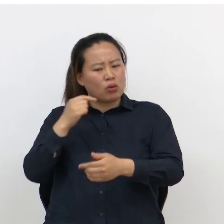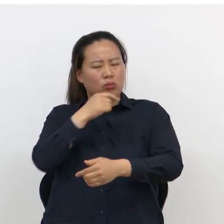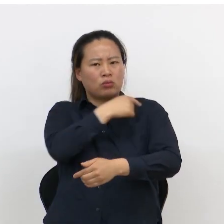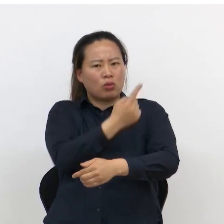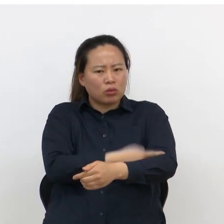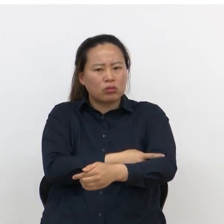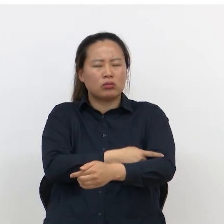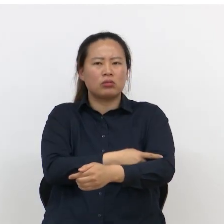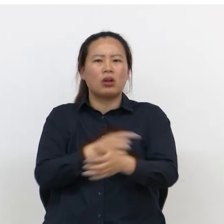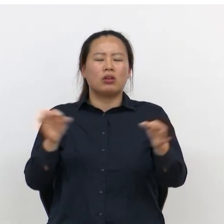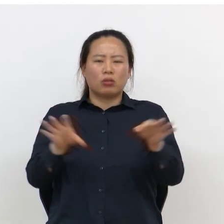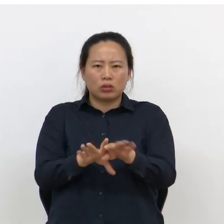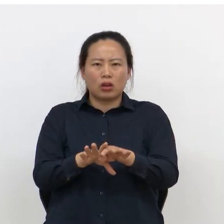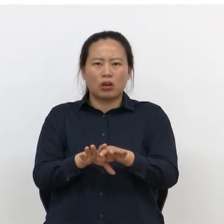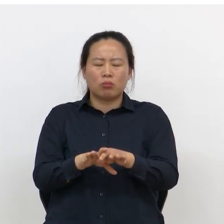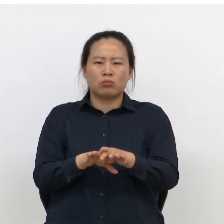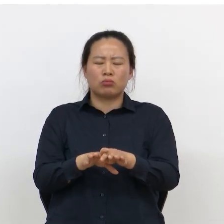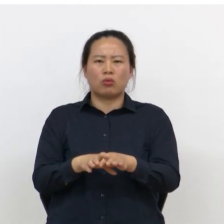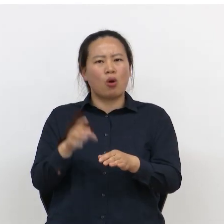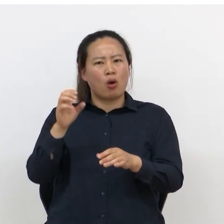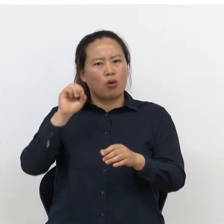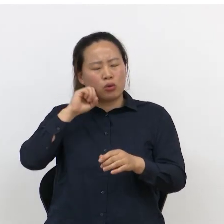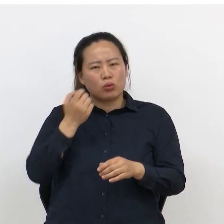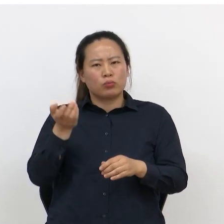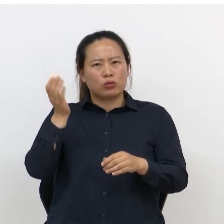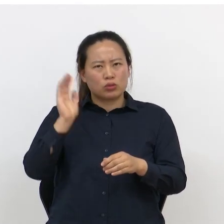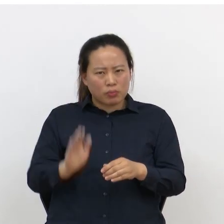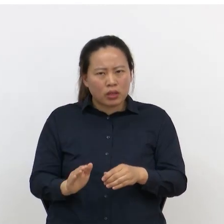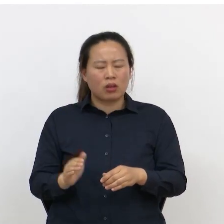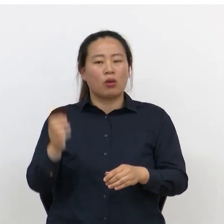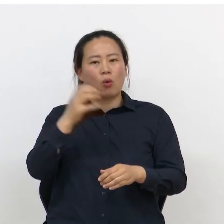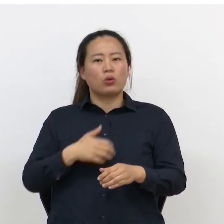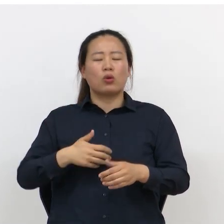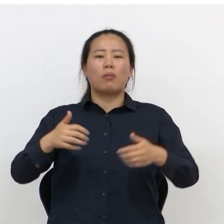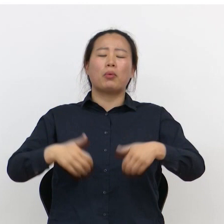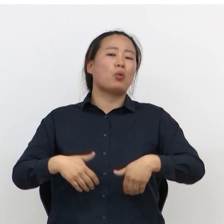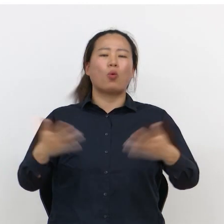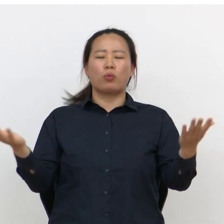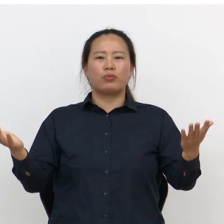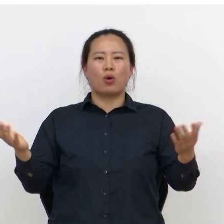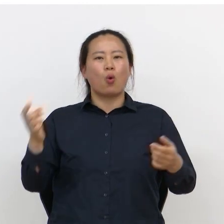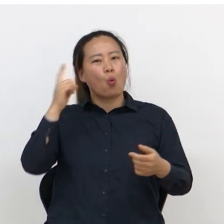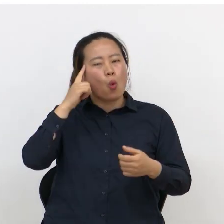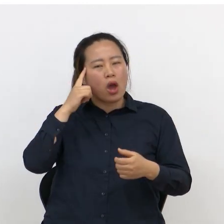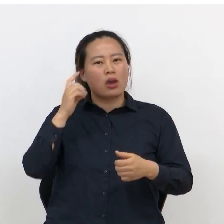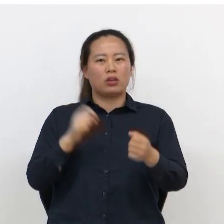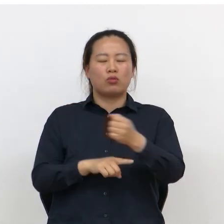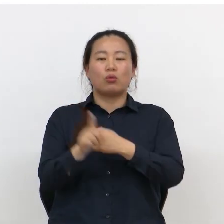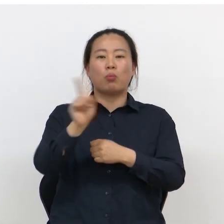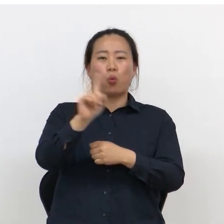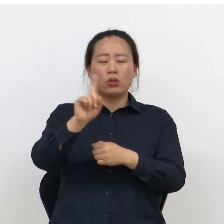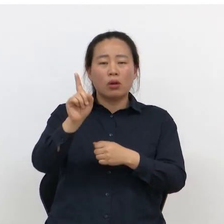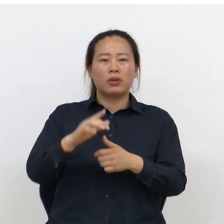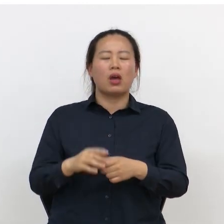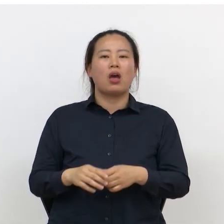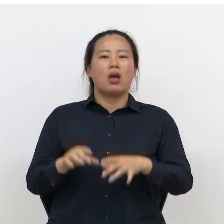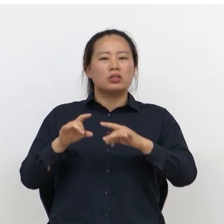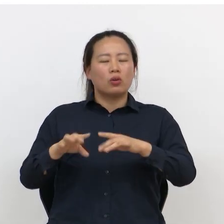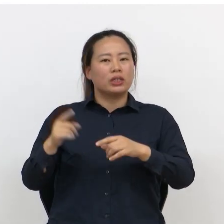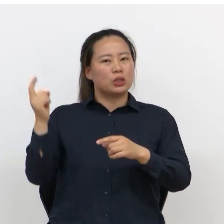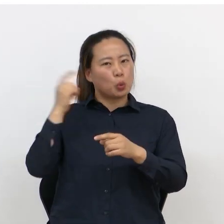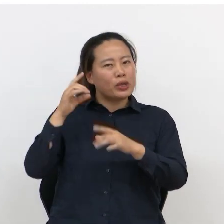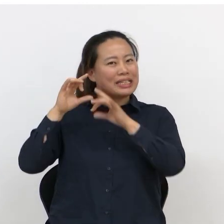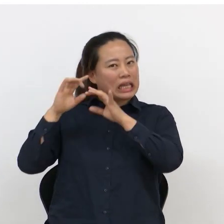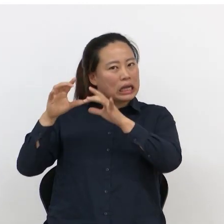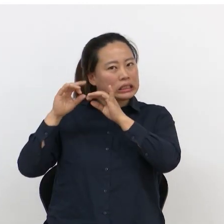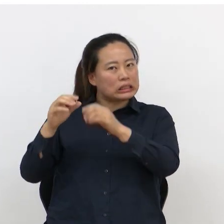곤란하잖아요. 근데 크게 걱정할 게 없습니다. 이게 EAS 이후에 소리 자극, 전기 자극, 전기 소리 자극을 비교한